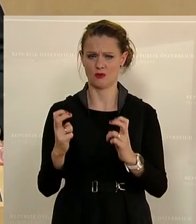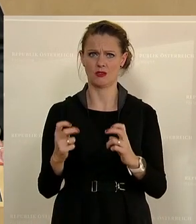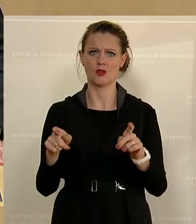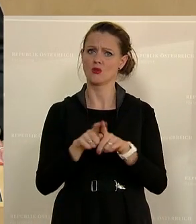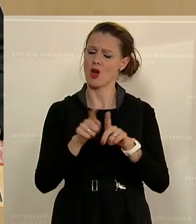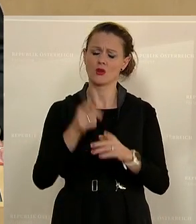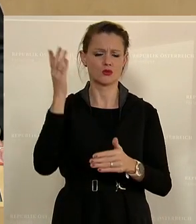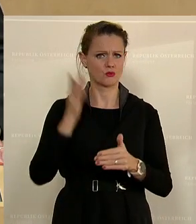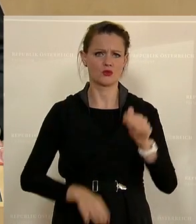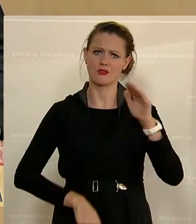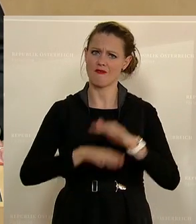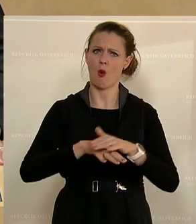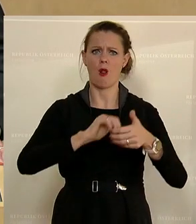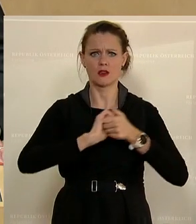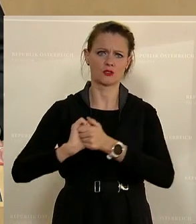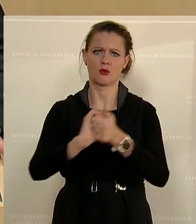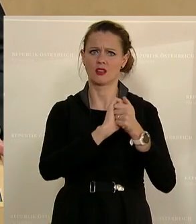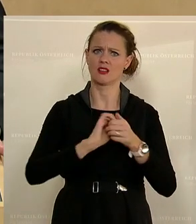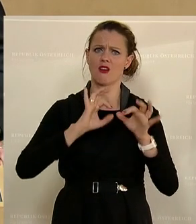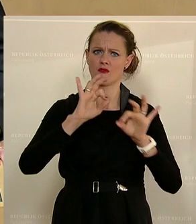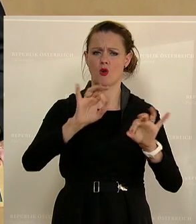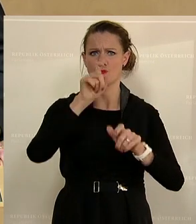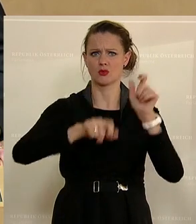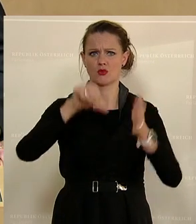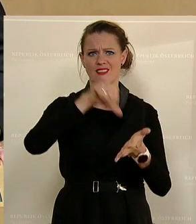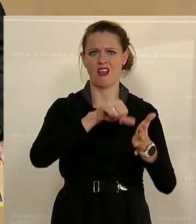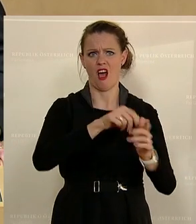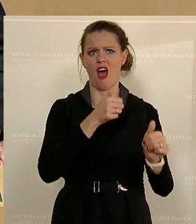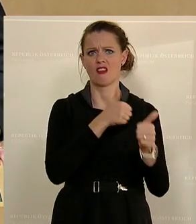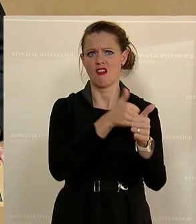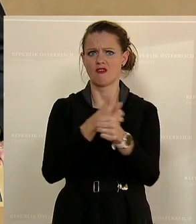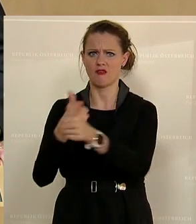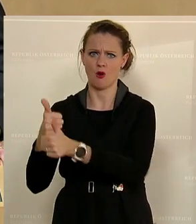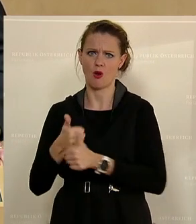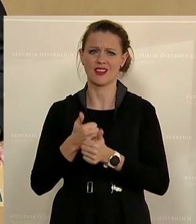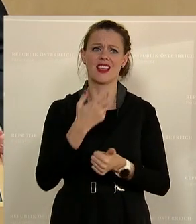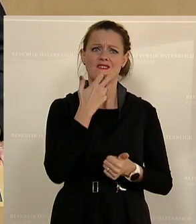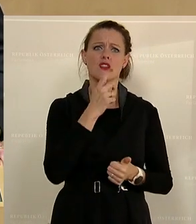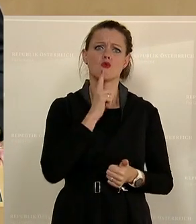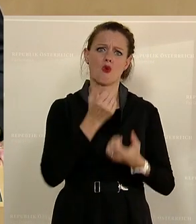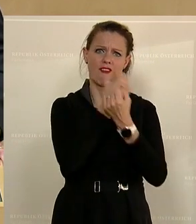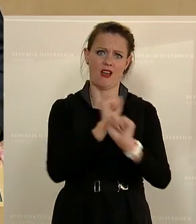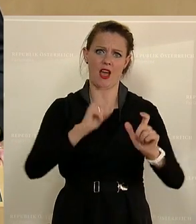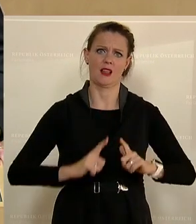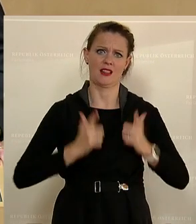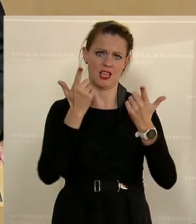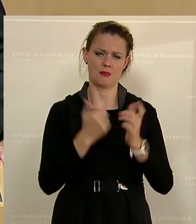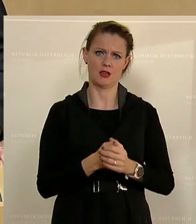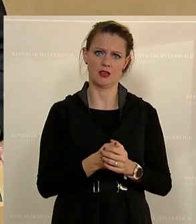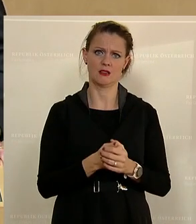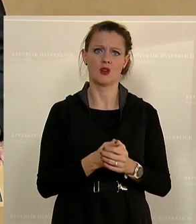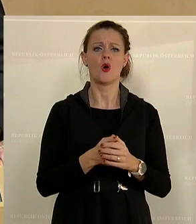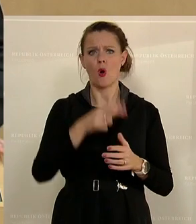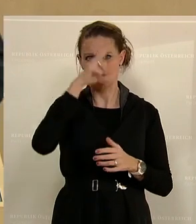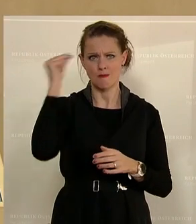volle Solidarität für die verfolgten Menschen im Iran, die nur eines wollen, in Freiheit leben und Menschen und dass das